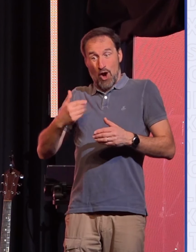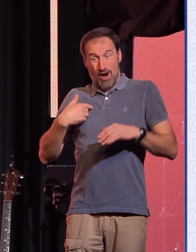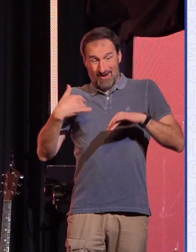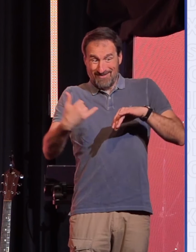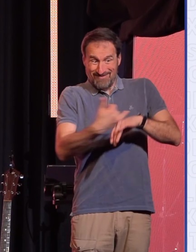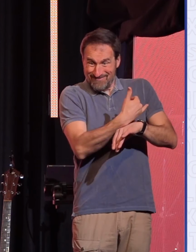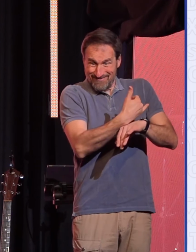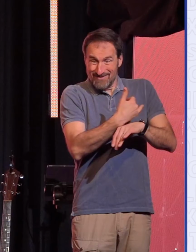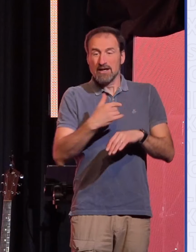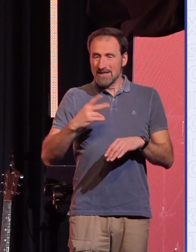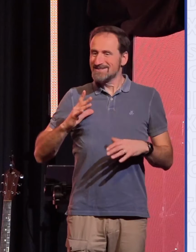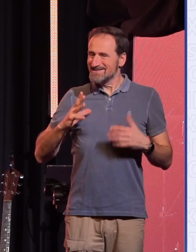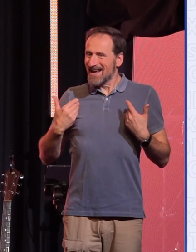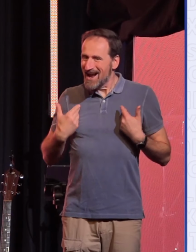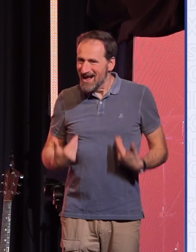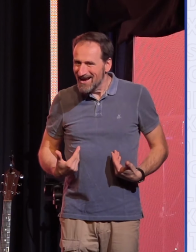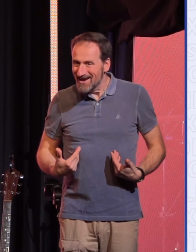Und für alle Verheirateten,